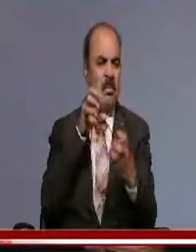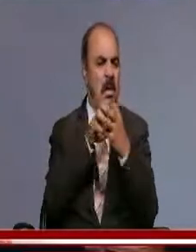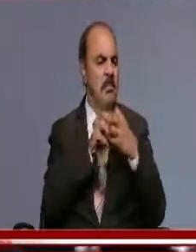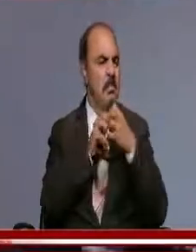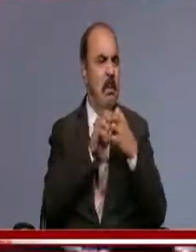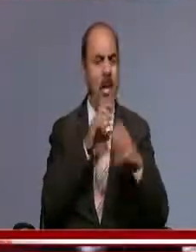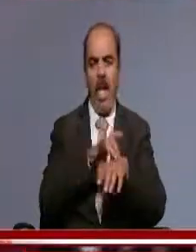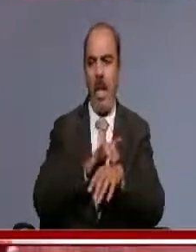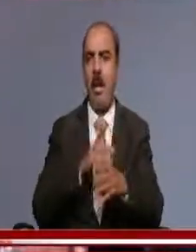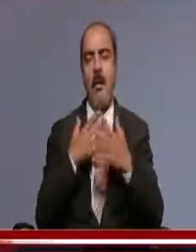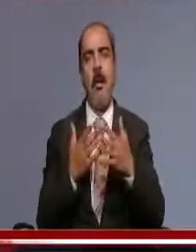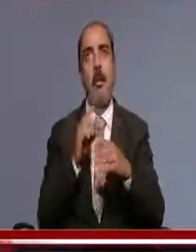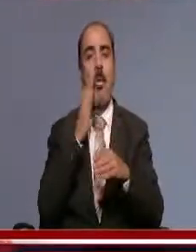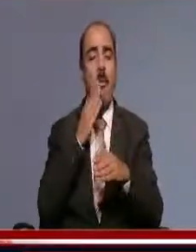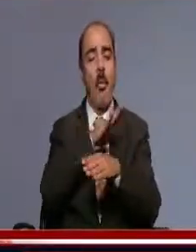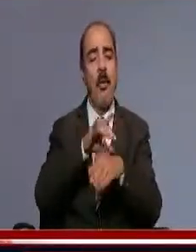شكرا يا فندم.